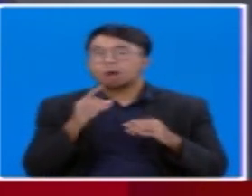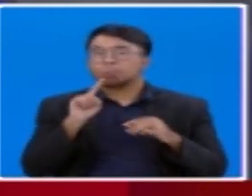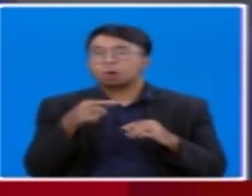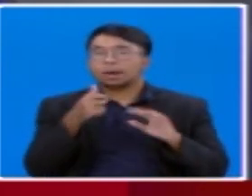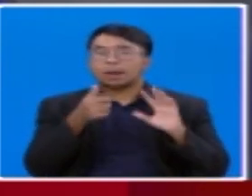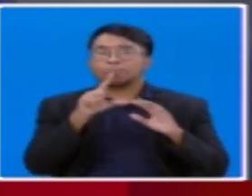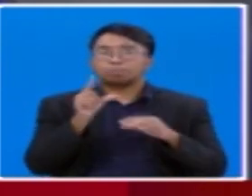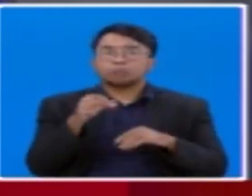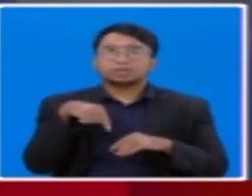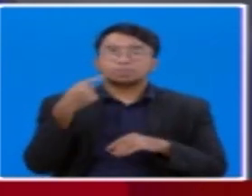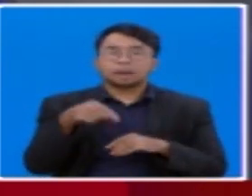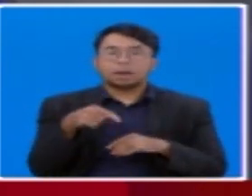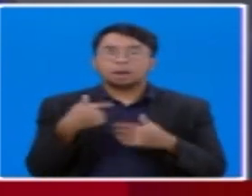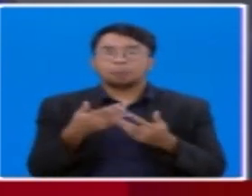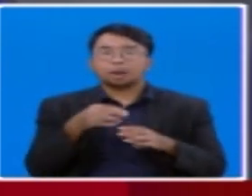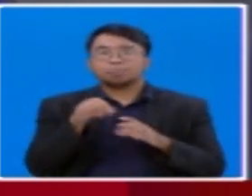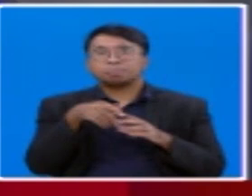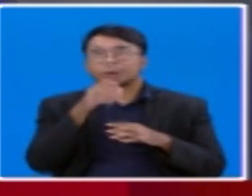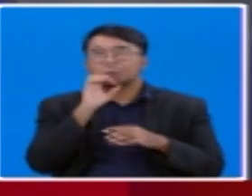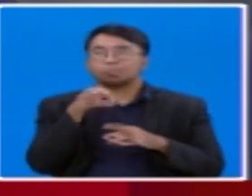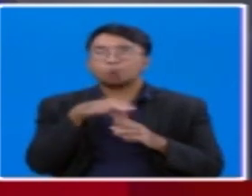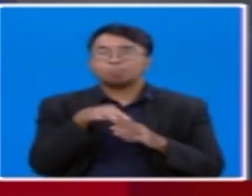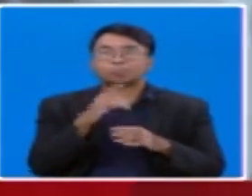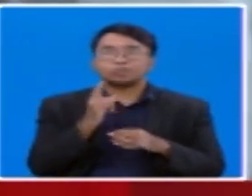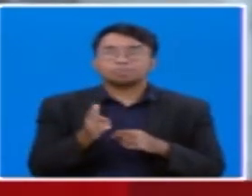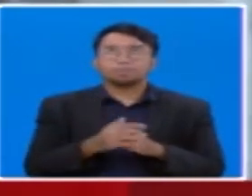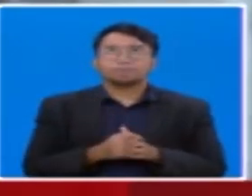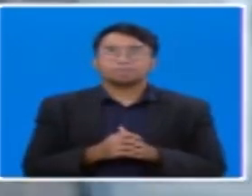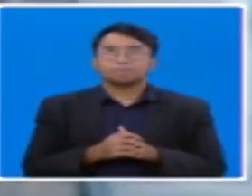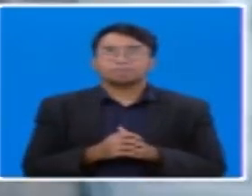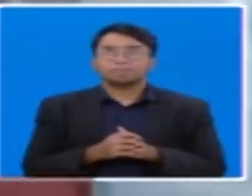ini? Tidak pernah mengeluh.